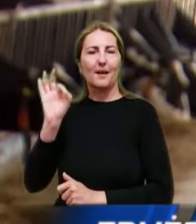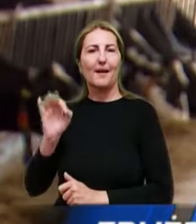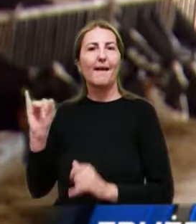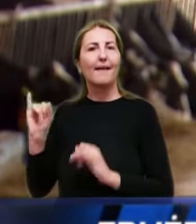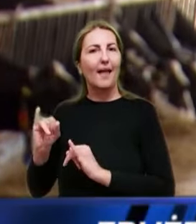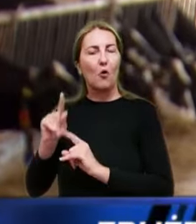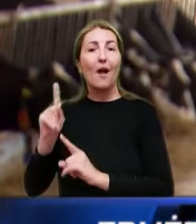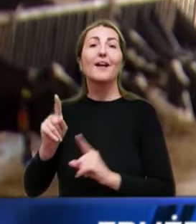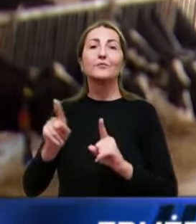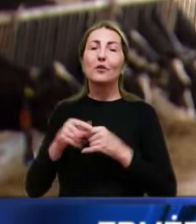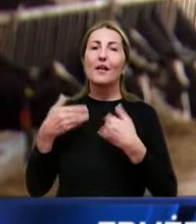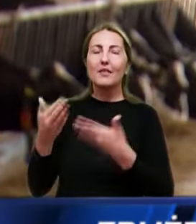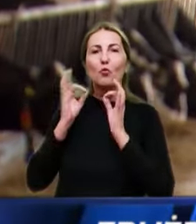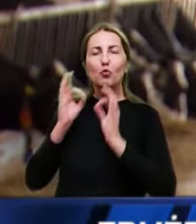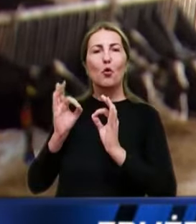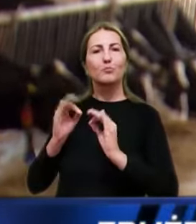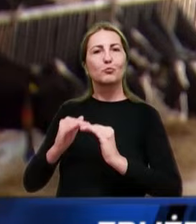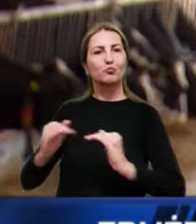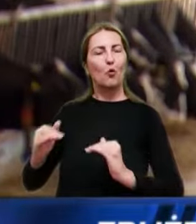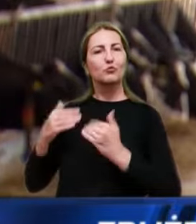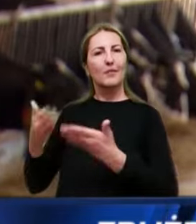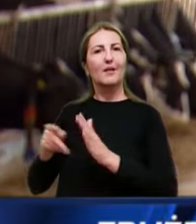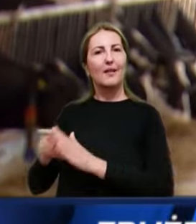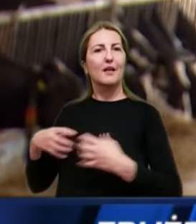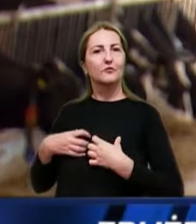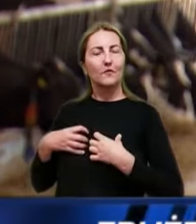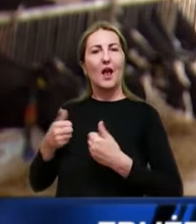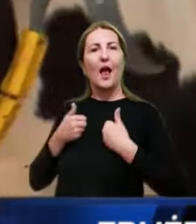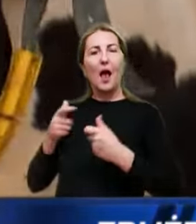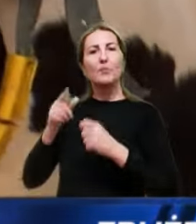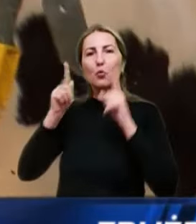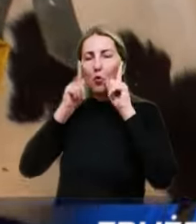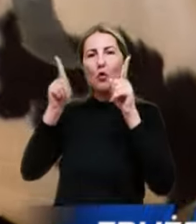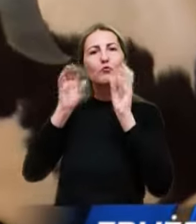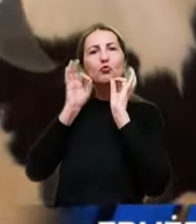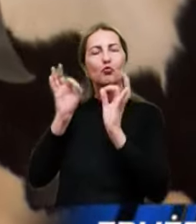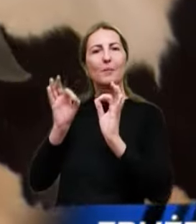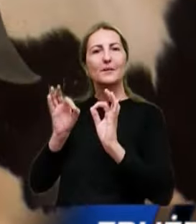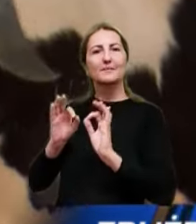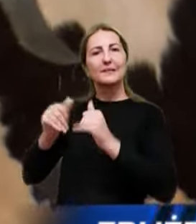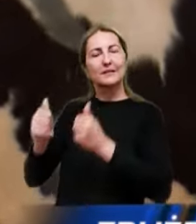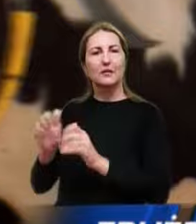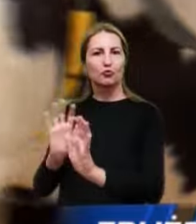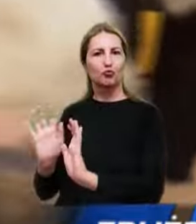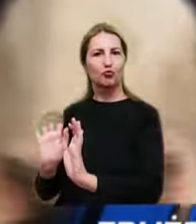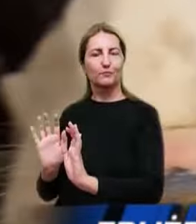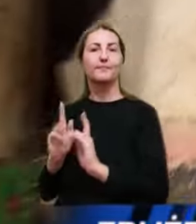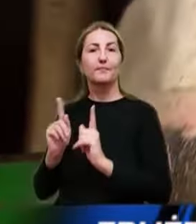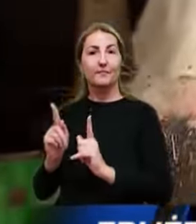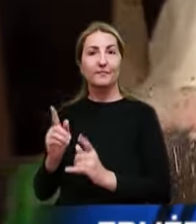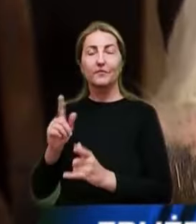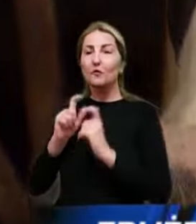dobrostan, żeby było wszystko dobrze wydojone, krowy były wszystko. Także całościowo trzeba zadbać o wszystko, żeby było zrobione na